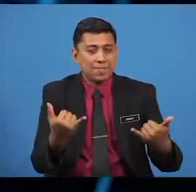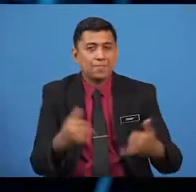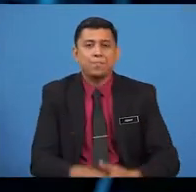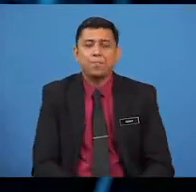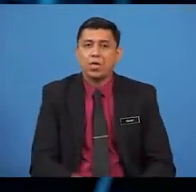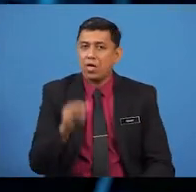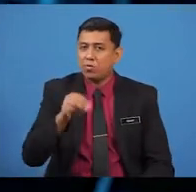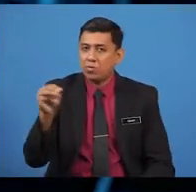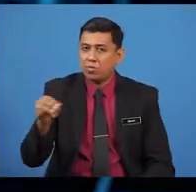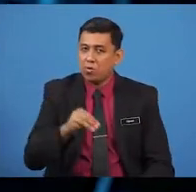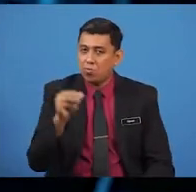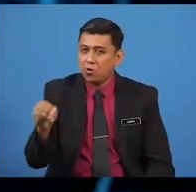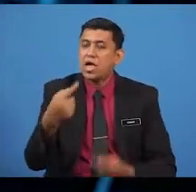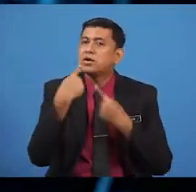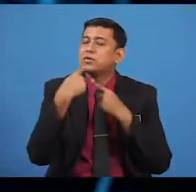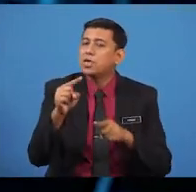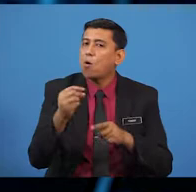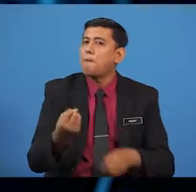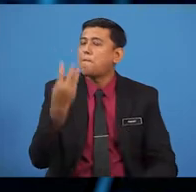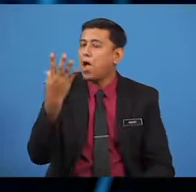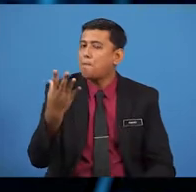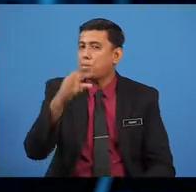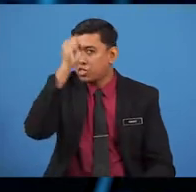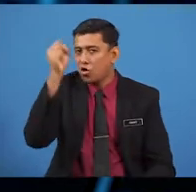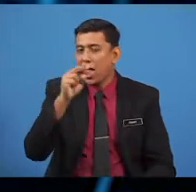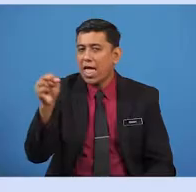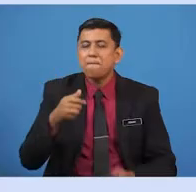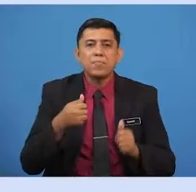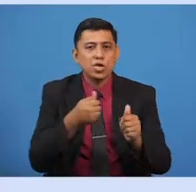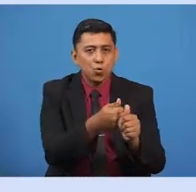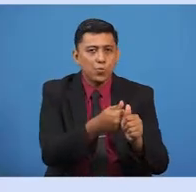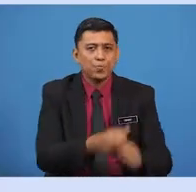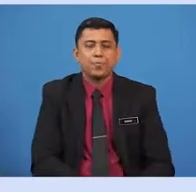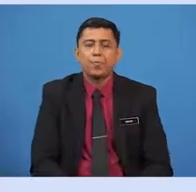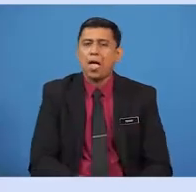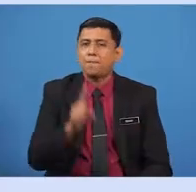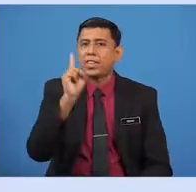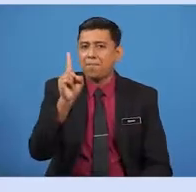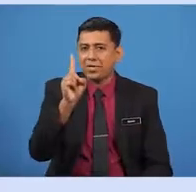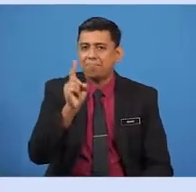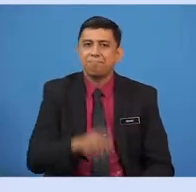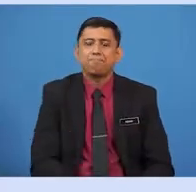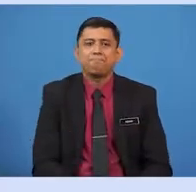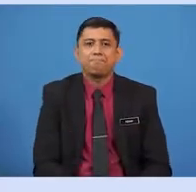Sekarang, murid-murid cuba menjawab beberapa soalan berikut. Soalan pertama,